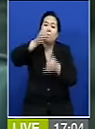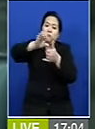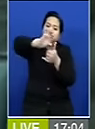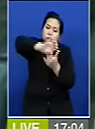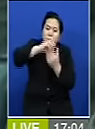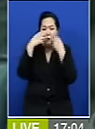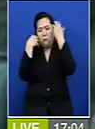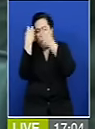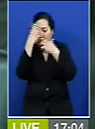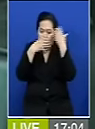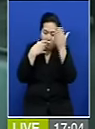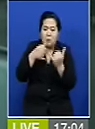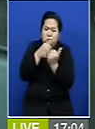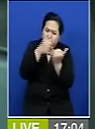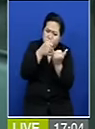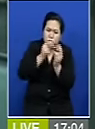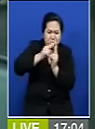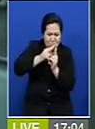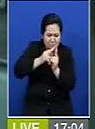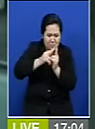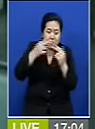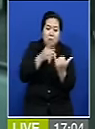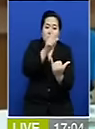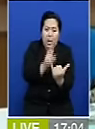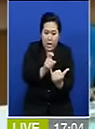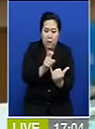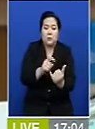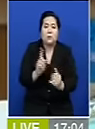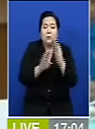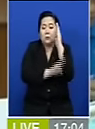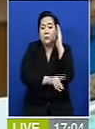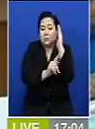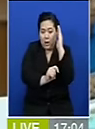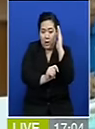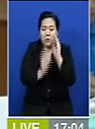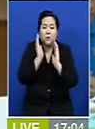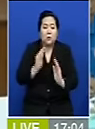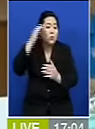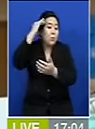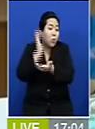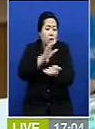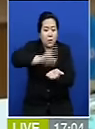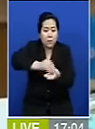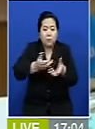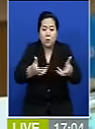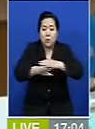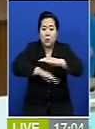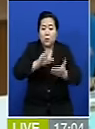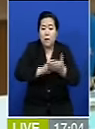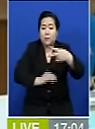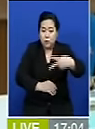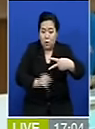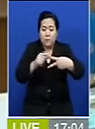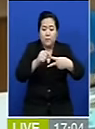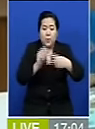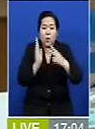ตั้งแต่วันที่11พฤษภาคมที่ผ่านมาซึ่งเจ้าหน้าที่รวบรวมพยานหลักฐานมา2ส่วนเป็นการสอบปากคำพยานบุคคลทั้งหมด